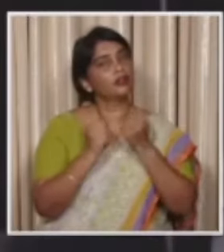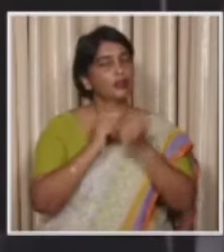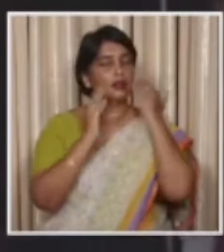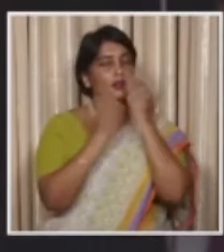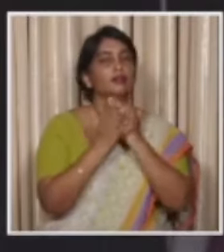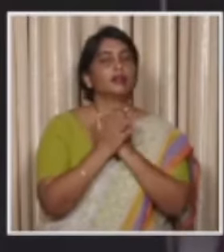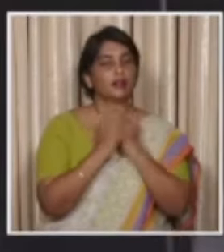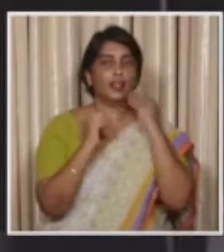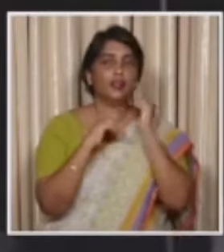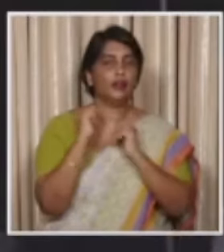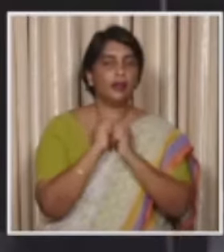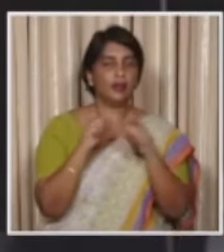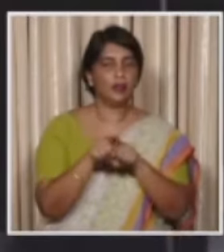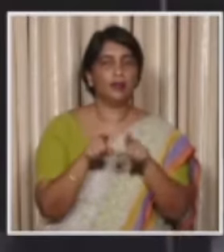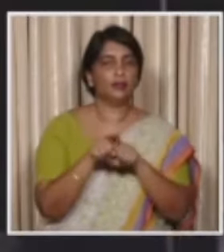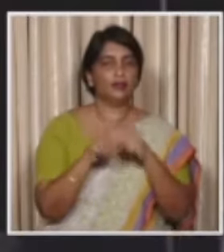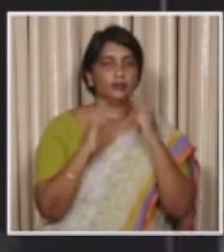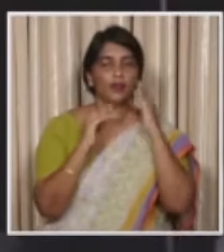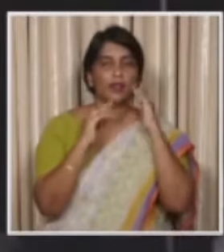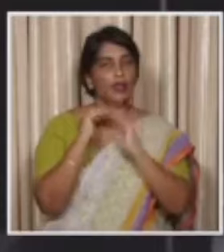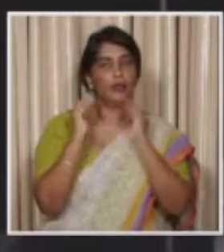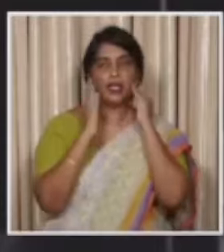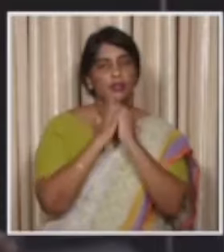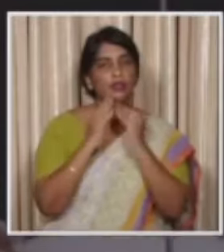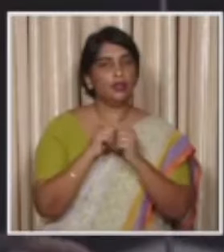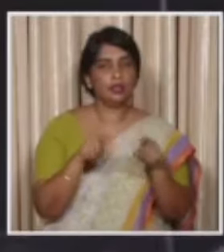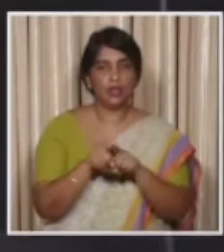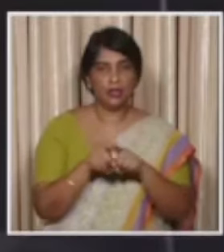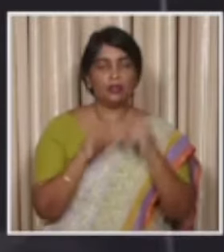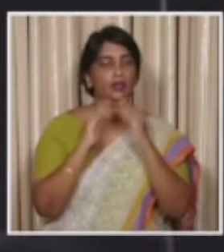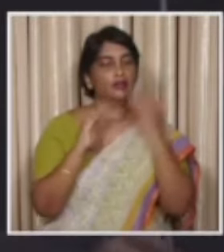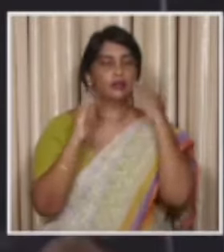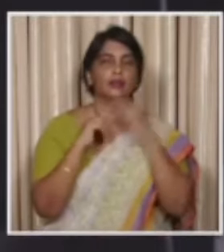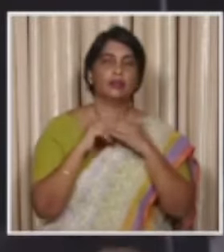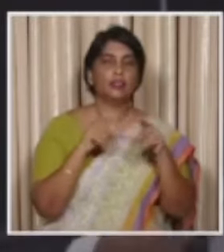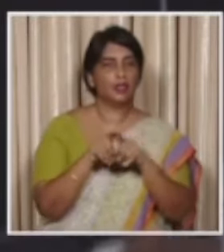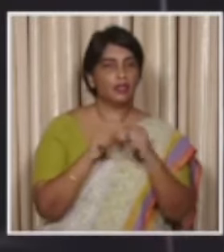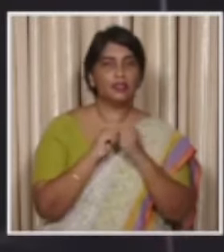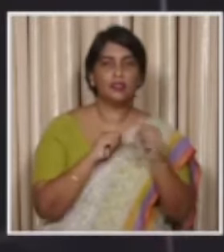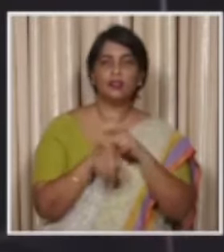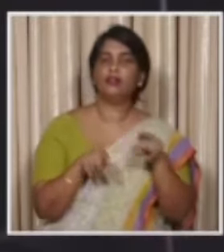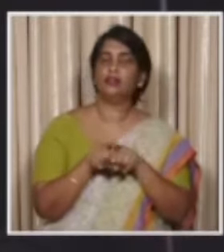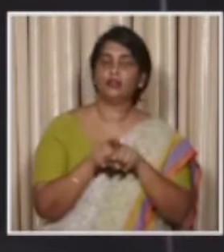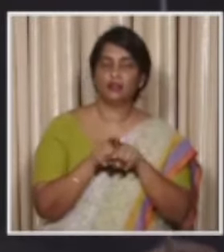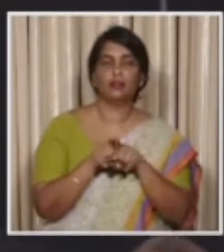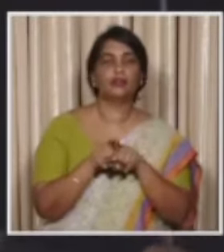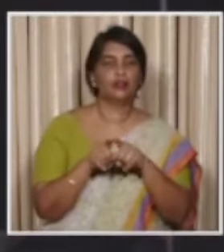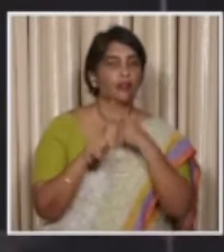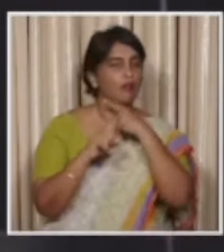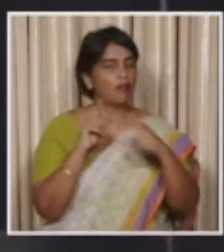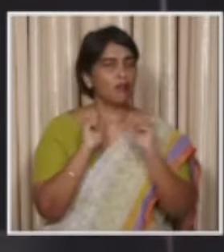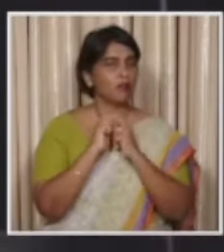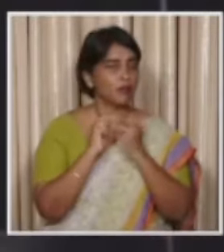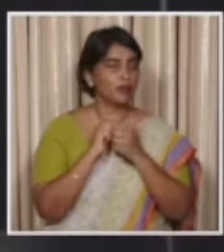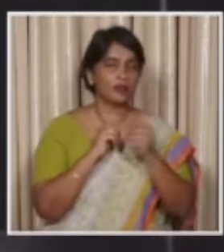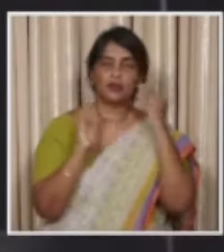ජනතාව ගම් වතුරෙන් යට වෙලා ඔවුන්ගේ නිවාසවලට යනකොට නිවාස පිරිසිදු කරන්න අමුතුවෙන් වීදමක් යනවා. ඒ වගේම අර්ධහානි වෙච්ච දේවල්